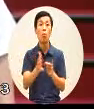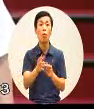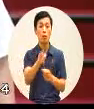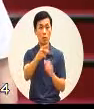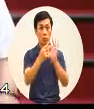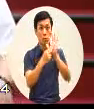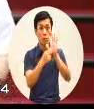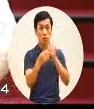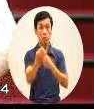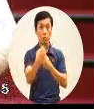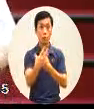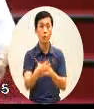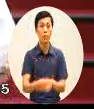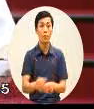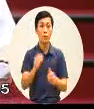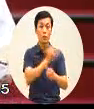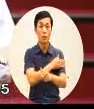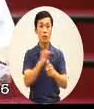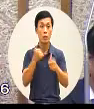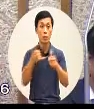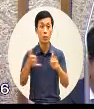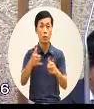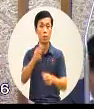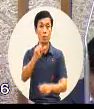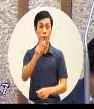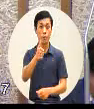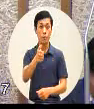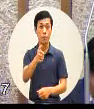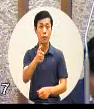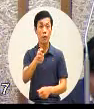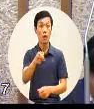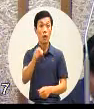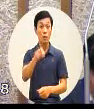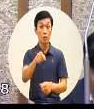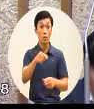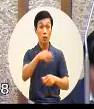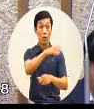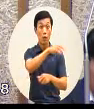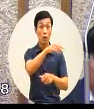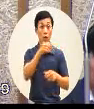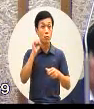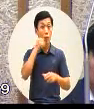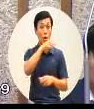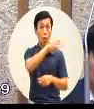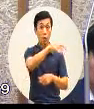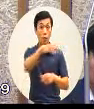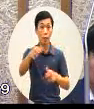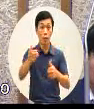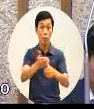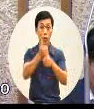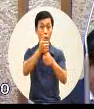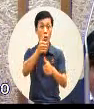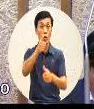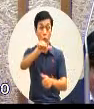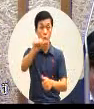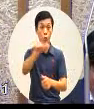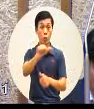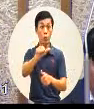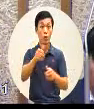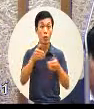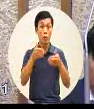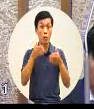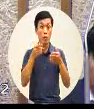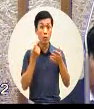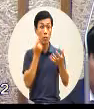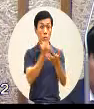释一下。 好，谢谢陈议员哈。其实这个我们五都哈，其实参加这个专案的工程